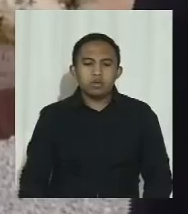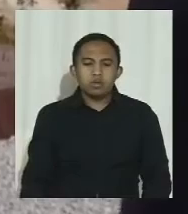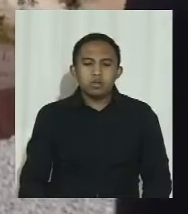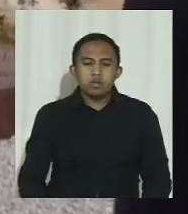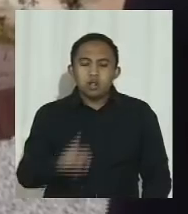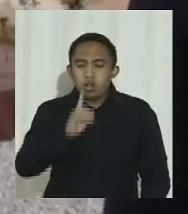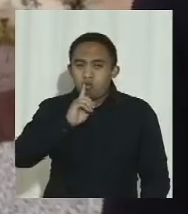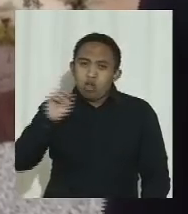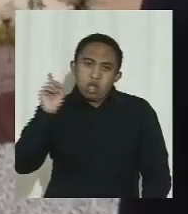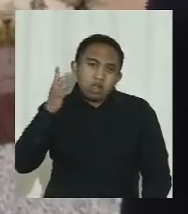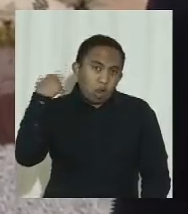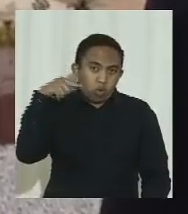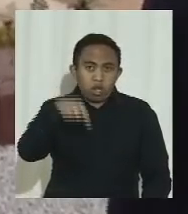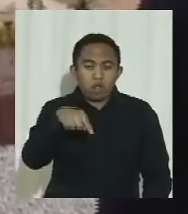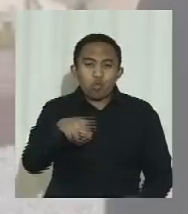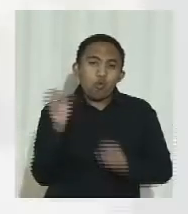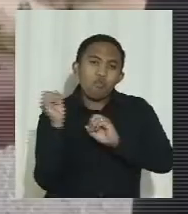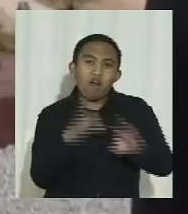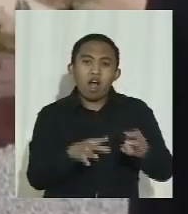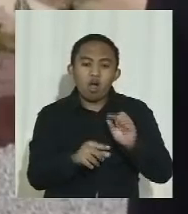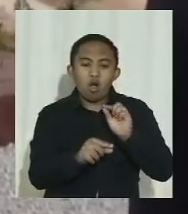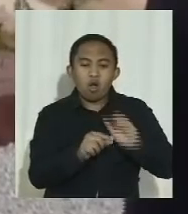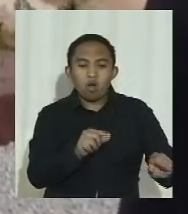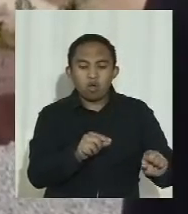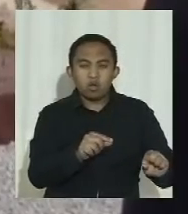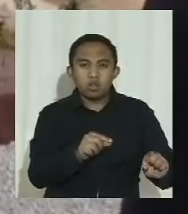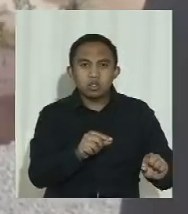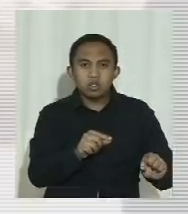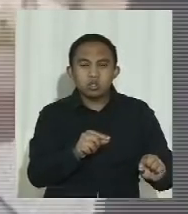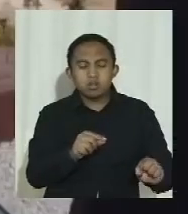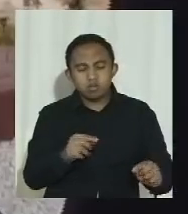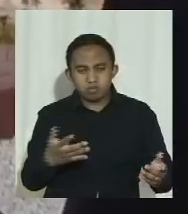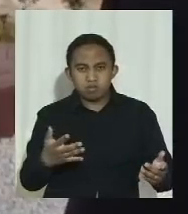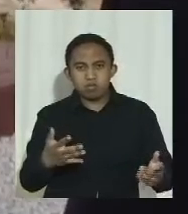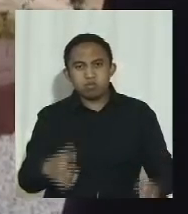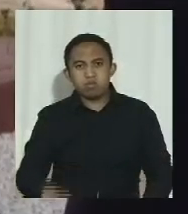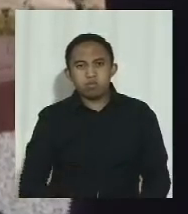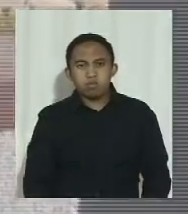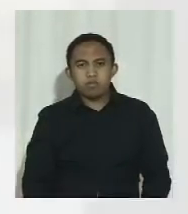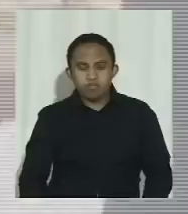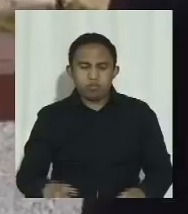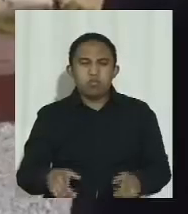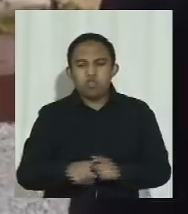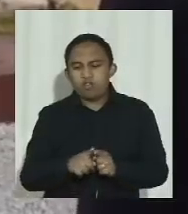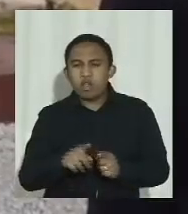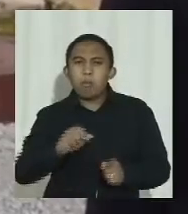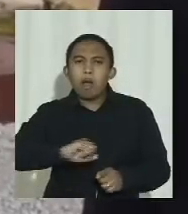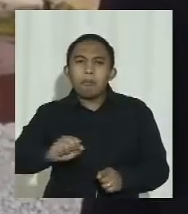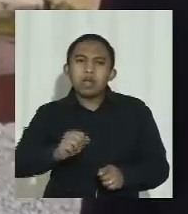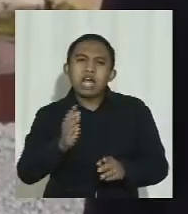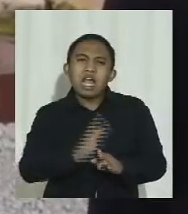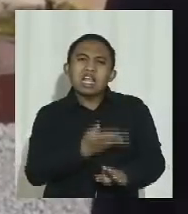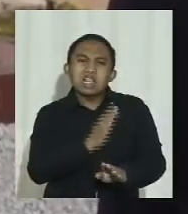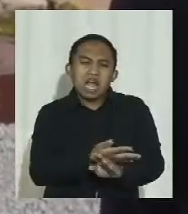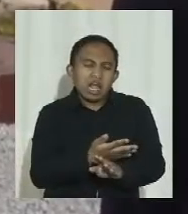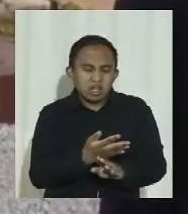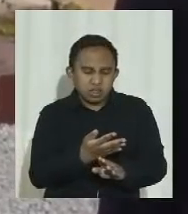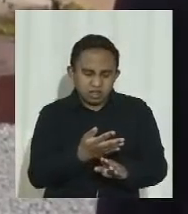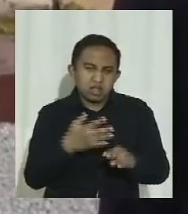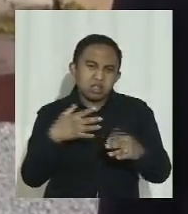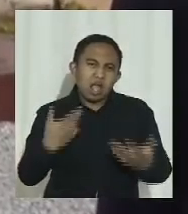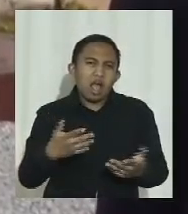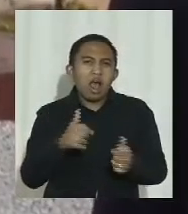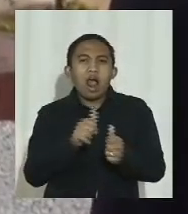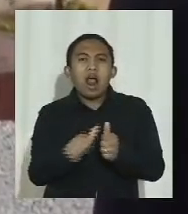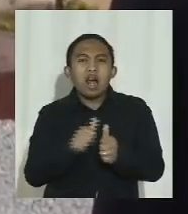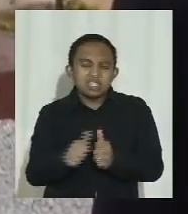aminay teo aloha dia le autoclave ny karazany moa dia atao amin'ny kitay, eny indraindray misy gasoal ihany